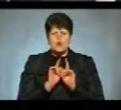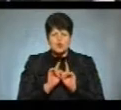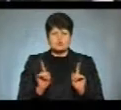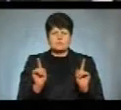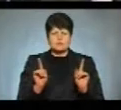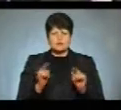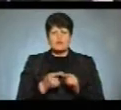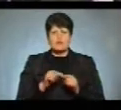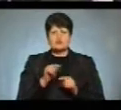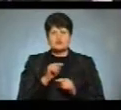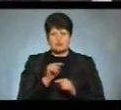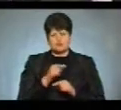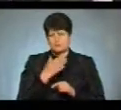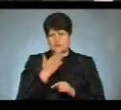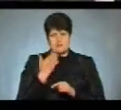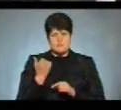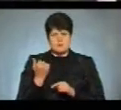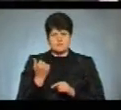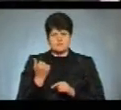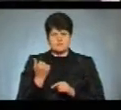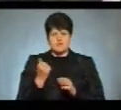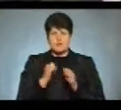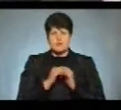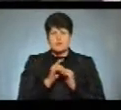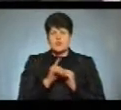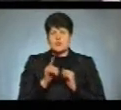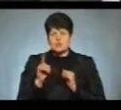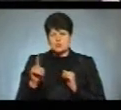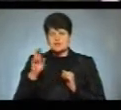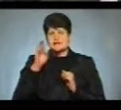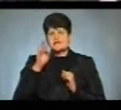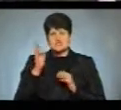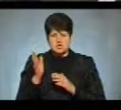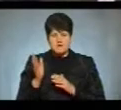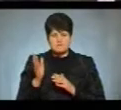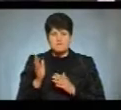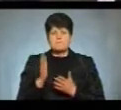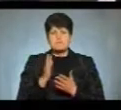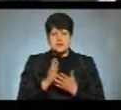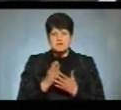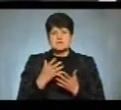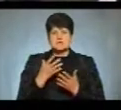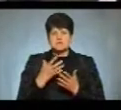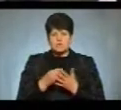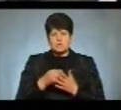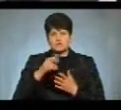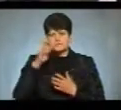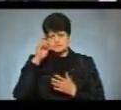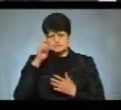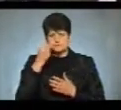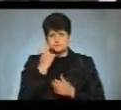особливого в цьому немає. Бо кожна держава має свою державну